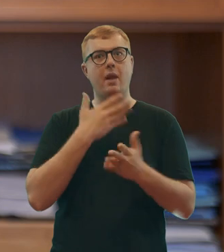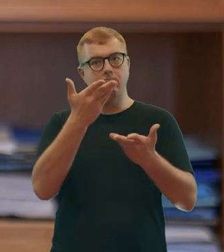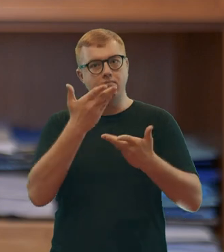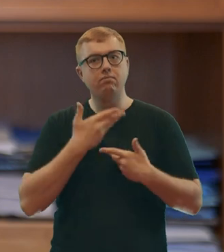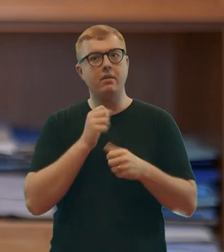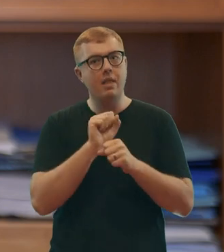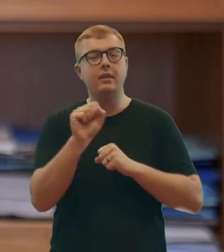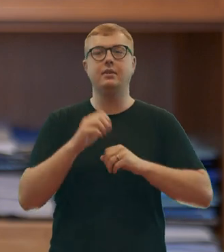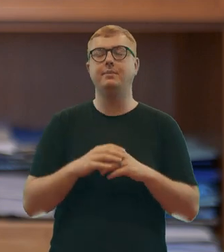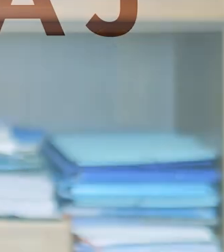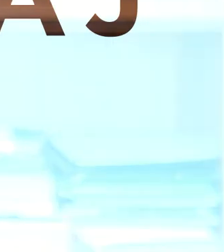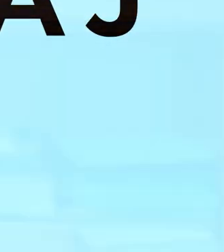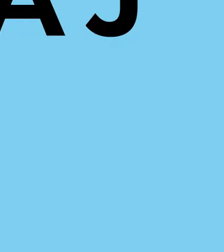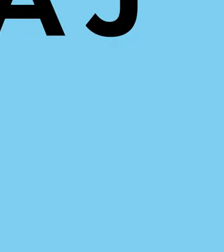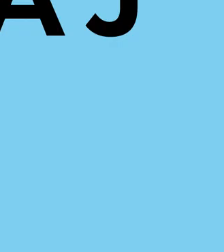tym sytuacjom.